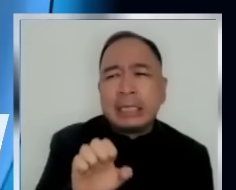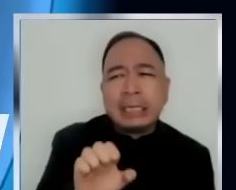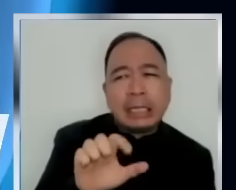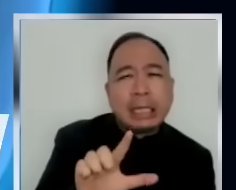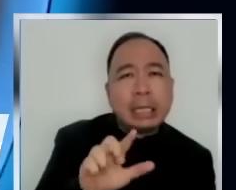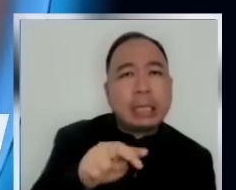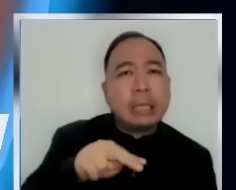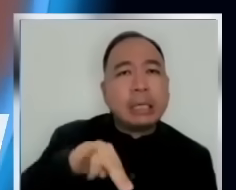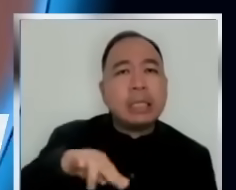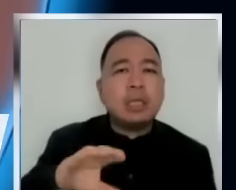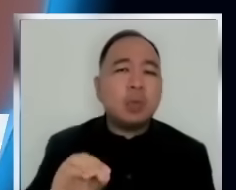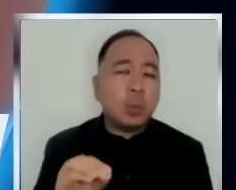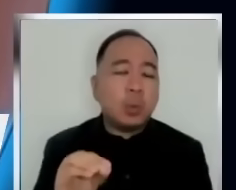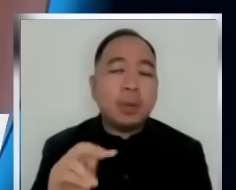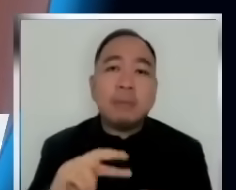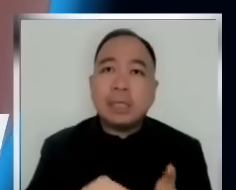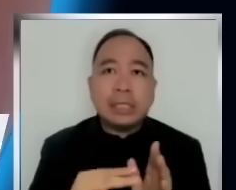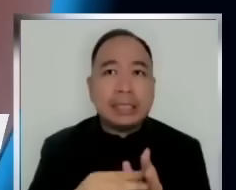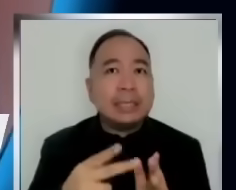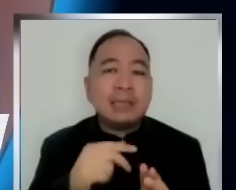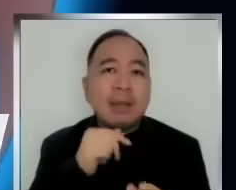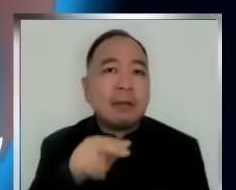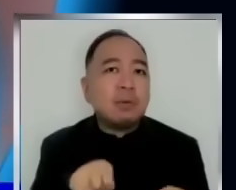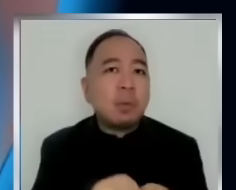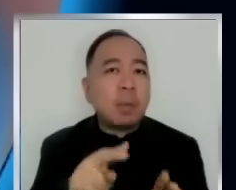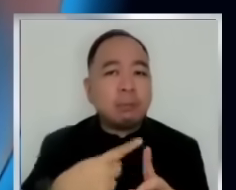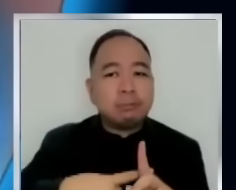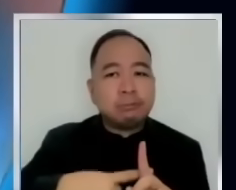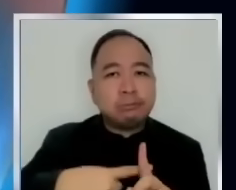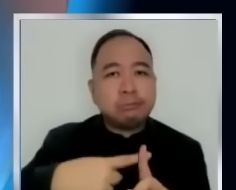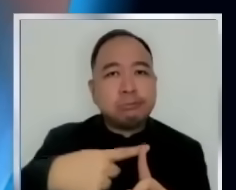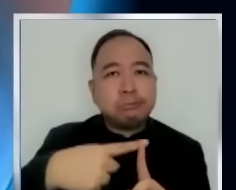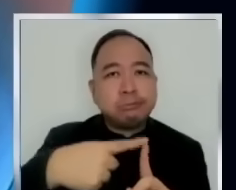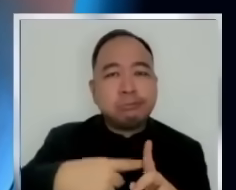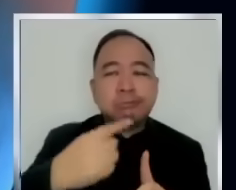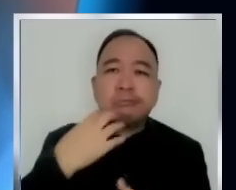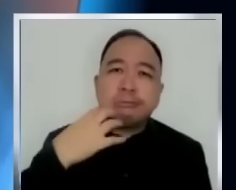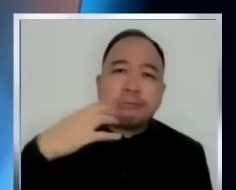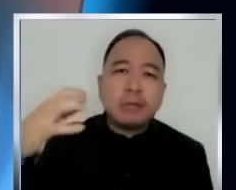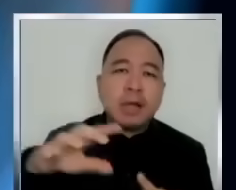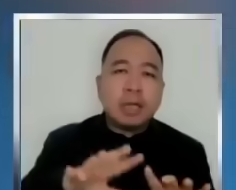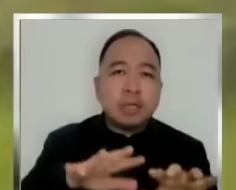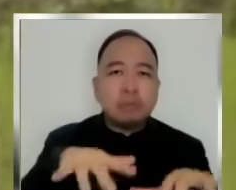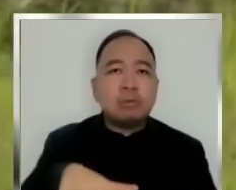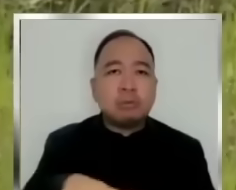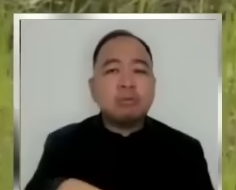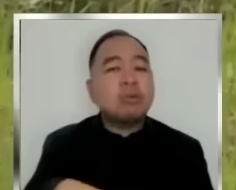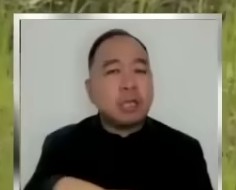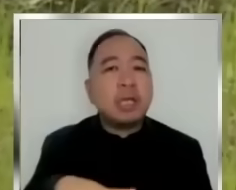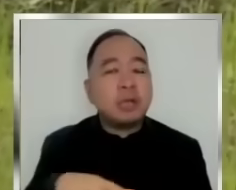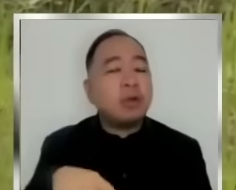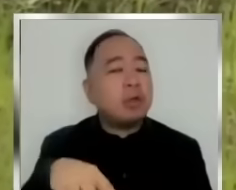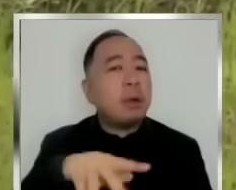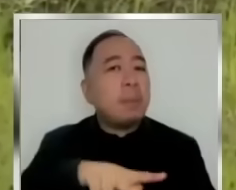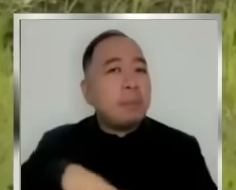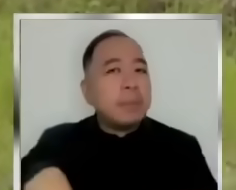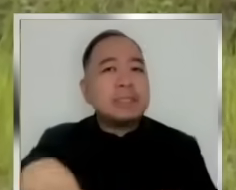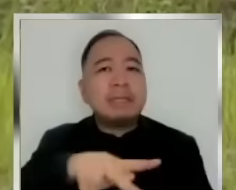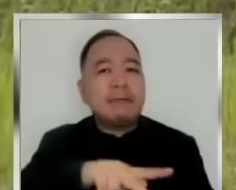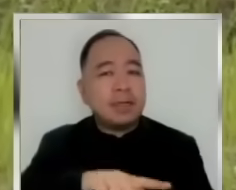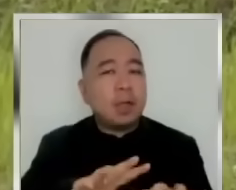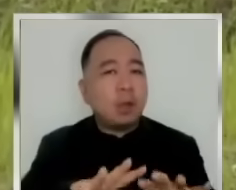abnormal na pag-init ng temperatura ng karagatan sa Central at Eastern Tropical Pacific Ocean. So ganito, isipin ninyo na